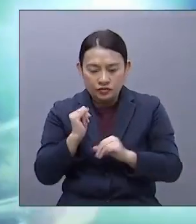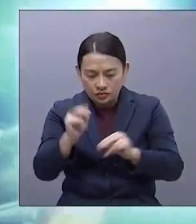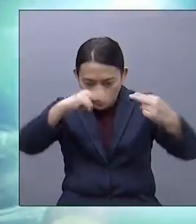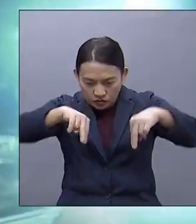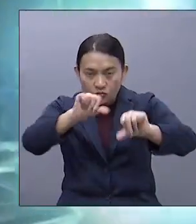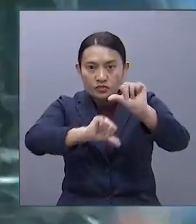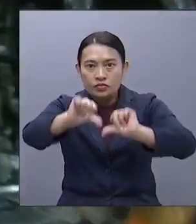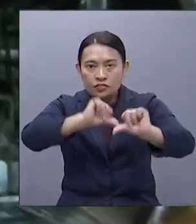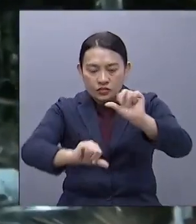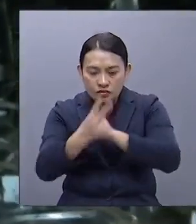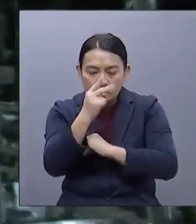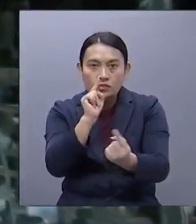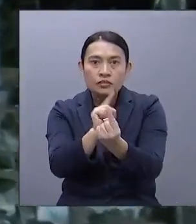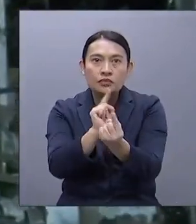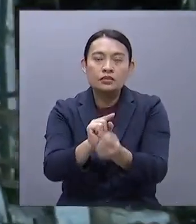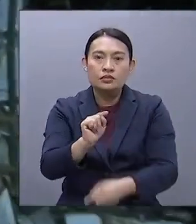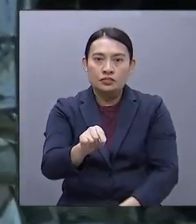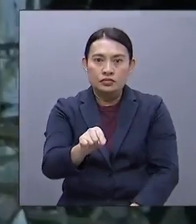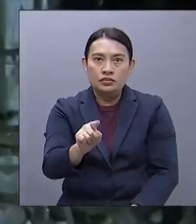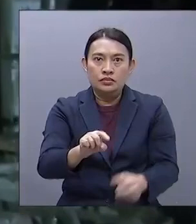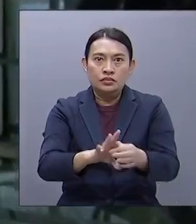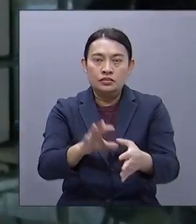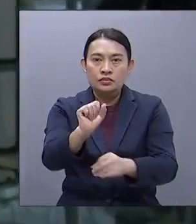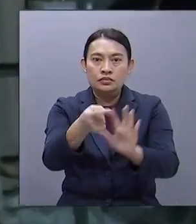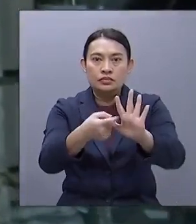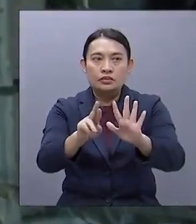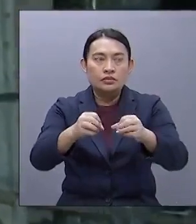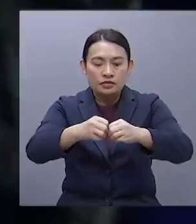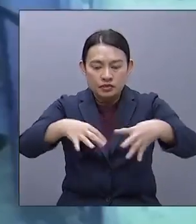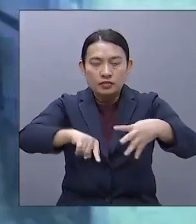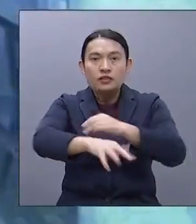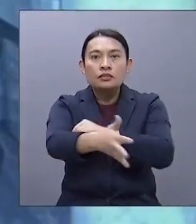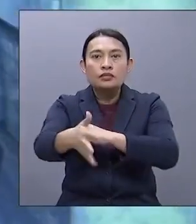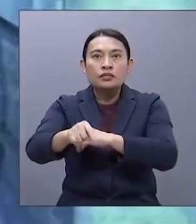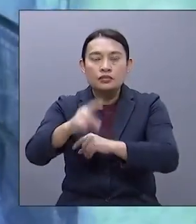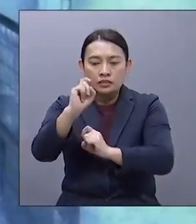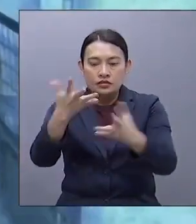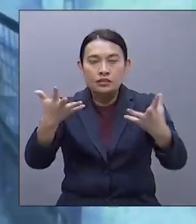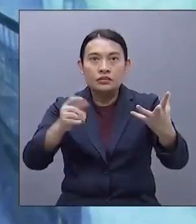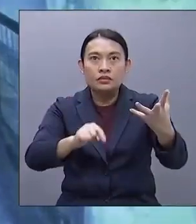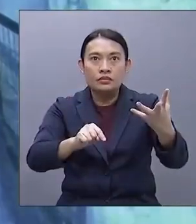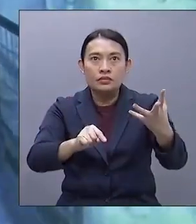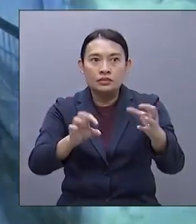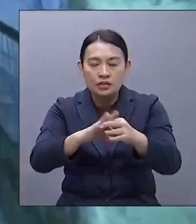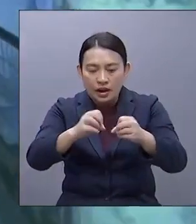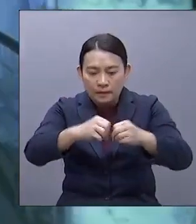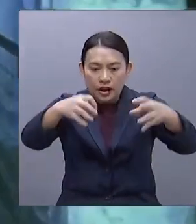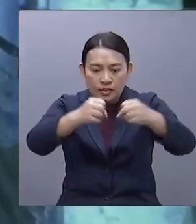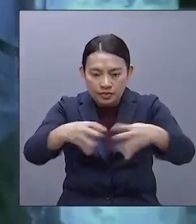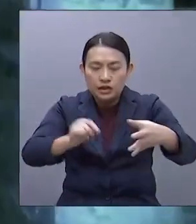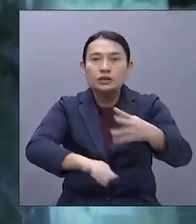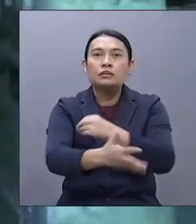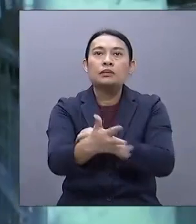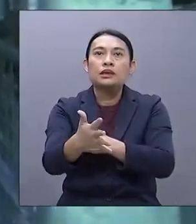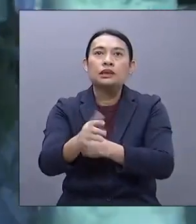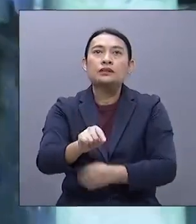าสตร์พบว่าบริเวณพื้นที่เกิดเหตุไม่มีสารที่เป็นวัตถุระเบิดหรือวัตถุอันตรายที่จะสามารถทำให้เกิดการระเบิดได้อีกแล้วครับ